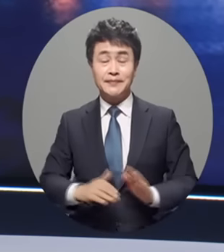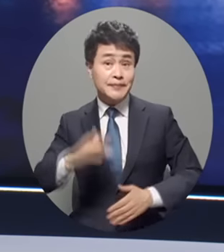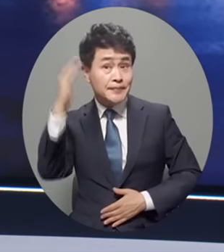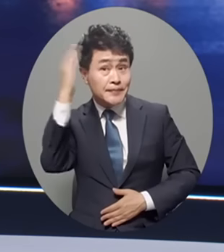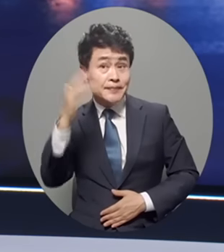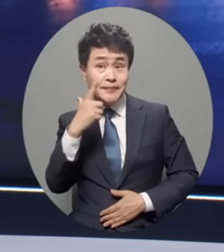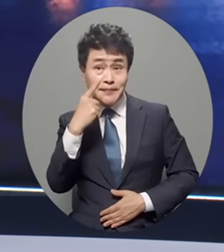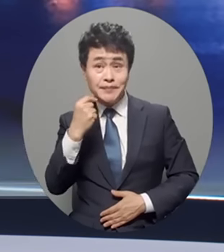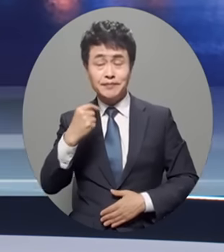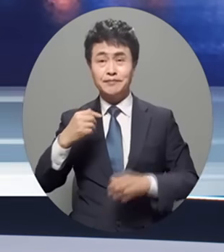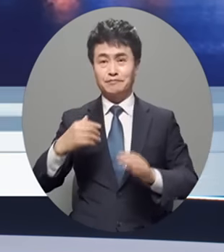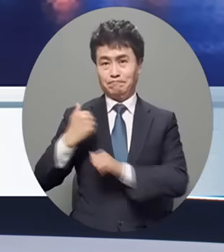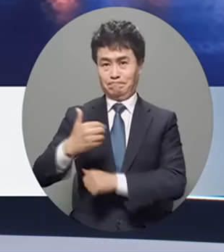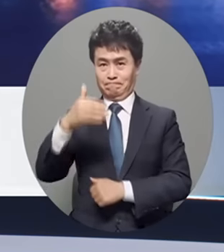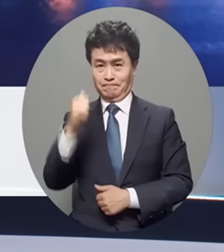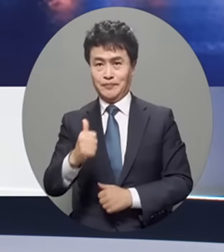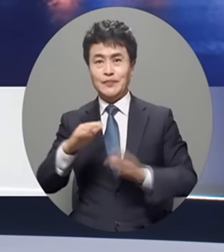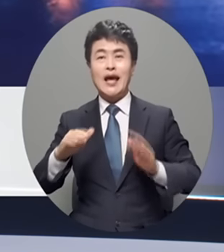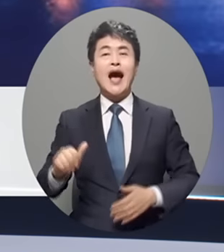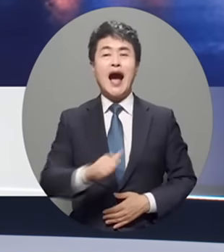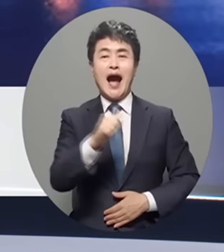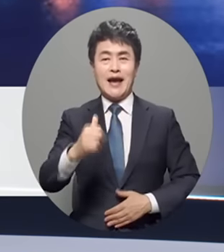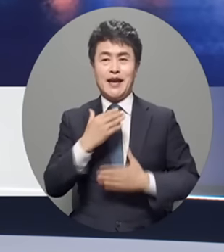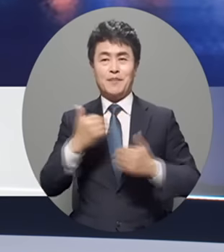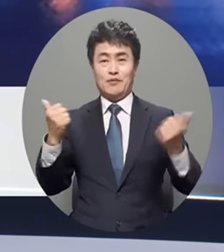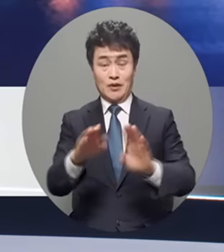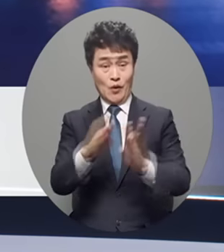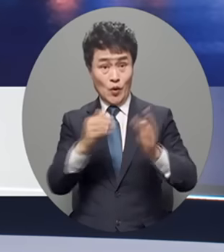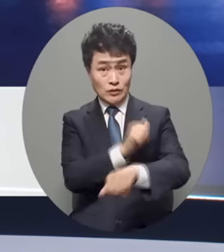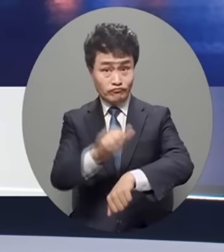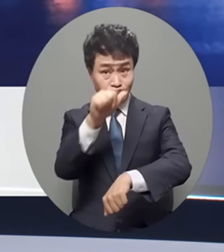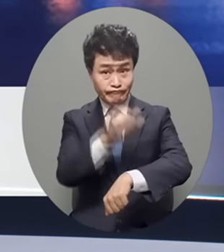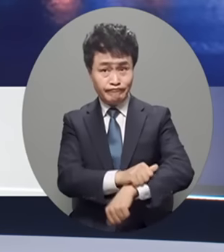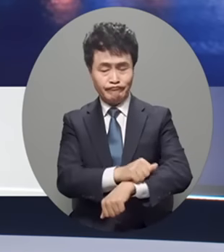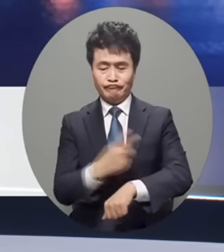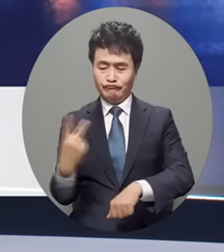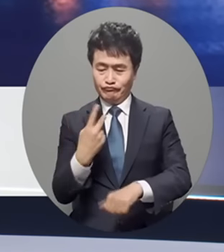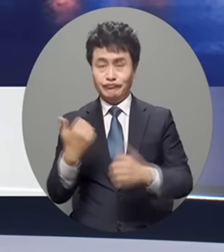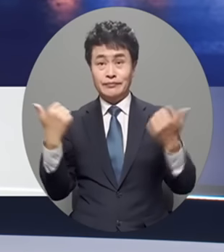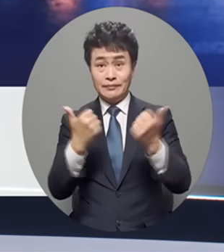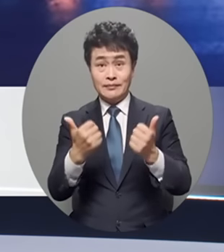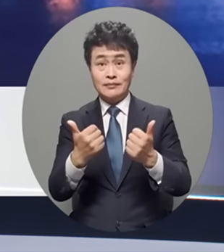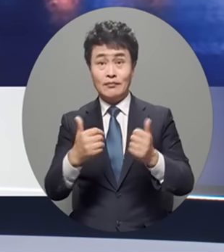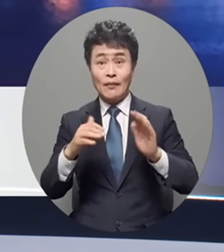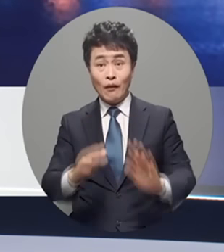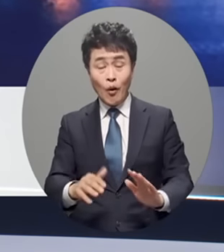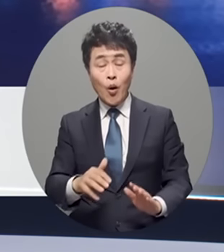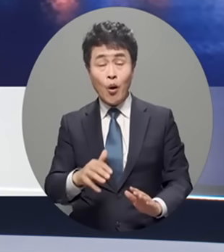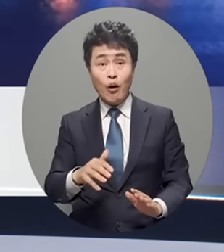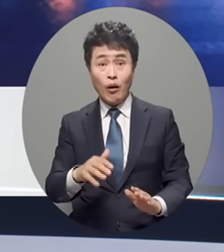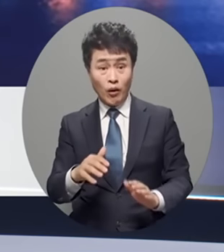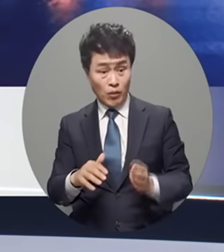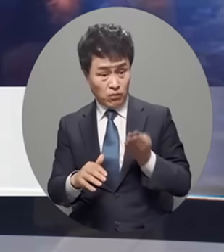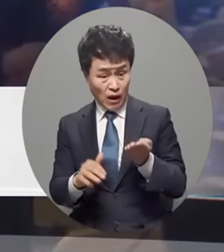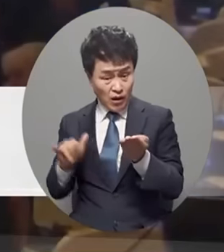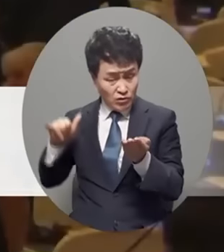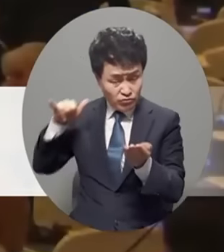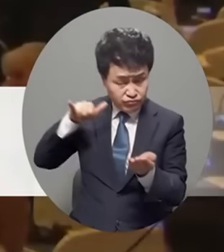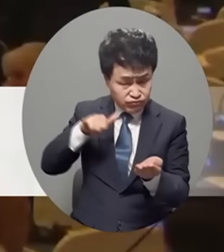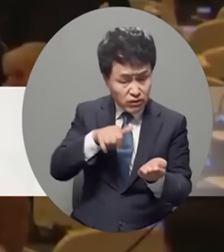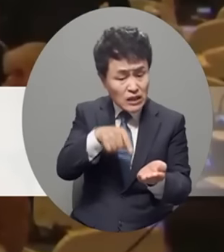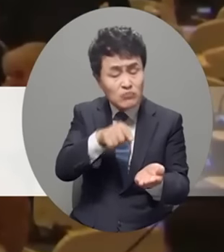한국과 일본의 국방장관들이 오늘 아시아안보회의가 열린 싱가포르에서 양자회담을 갖고 이른바 초계기 갈등의 재발 방지